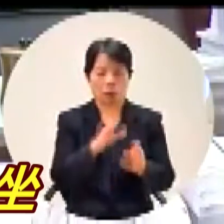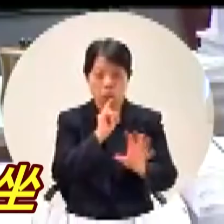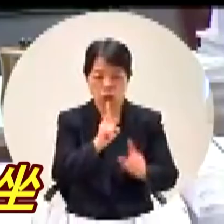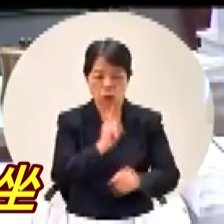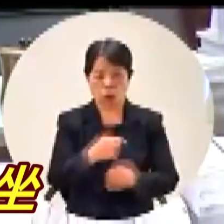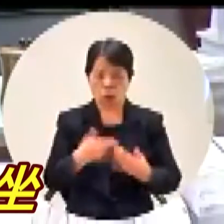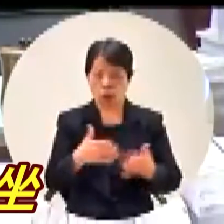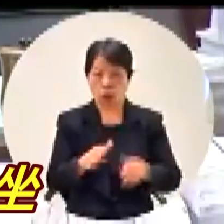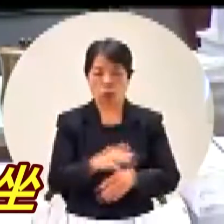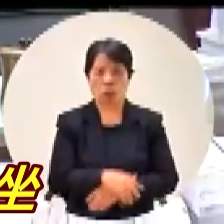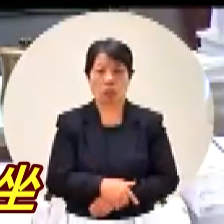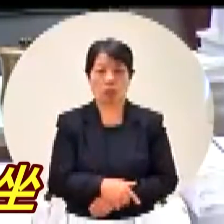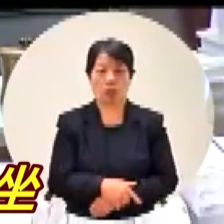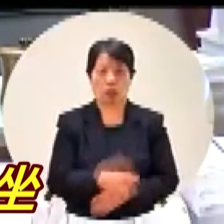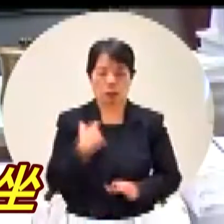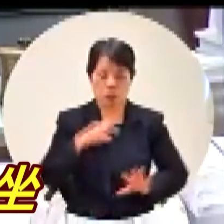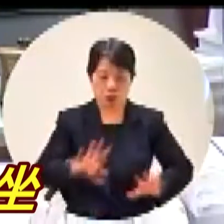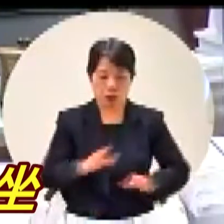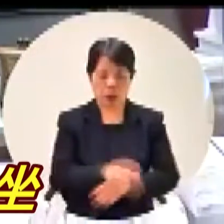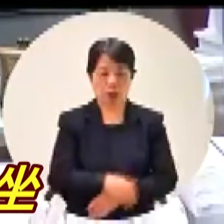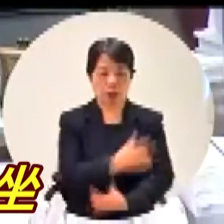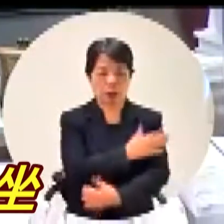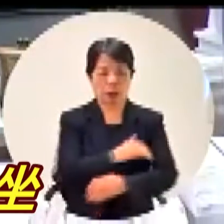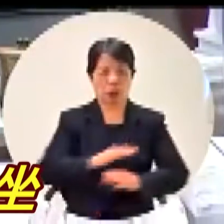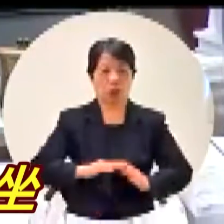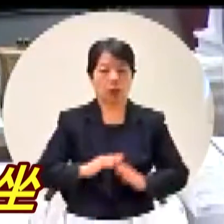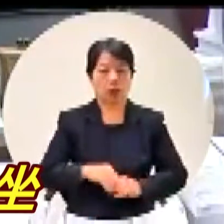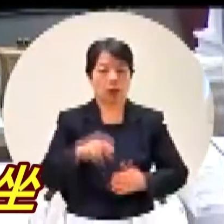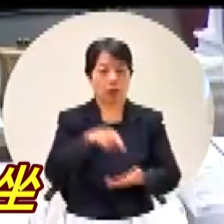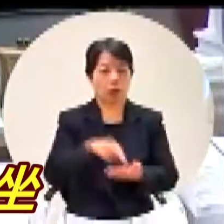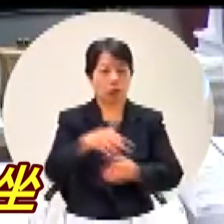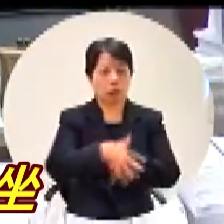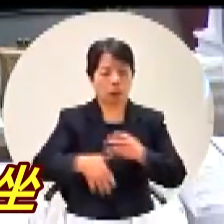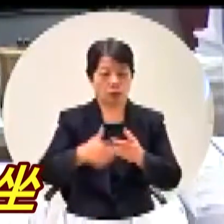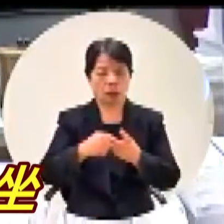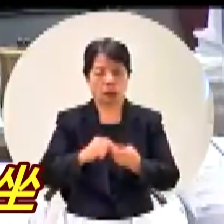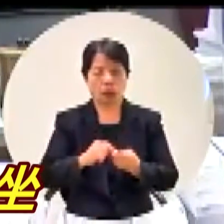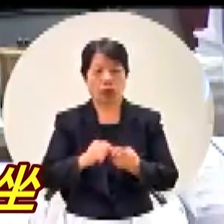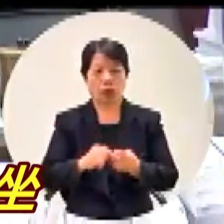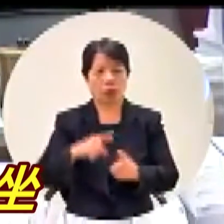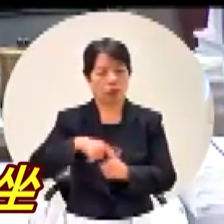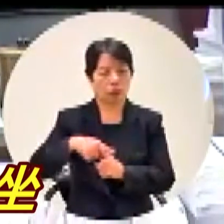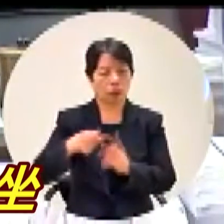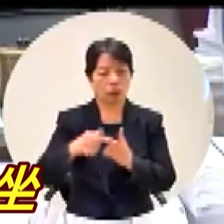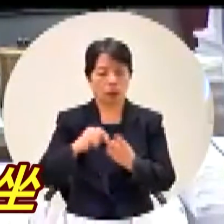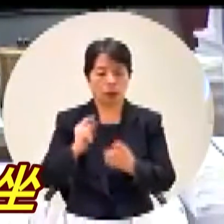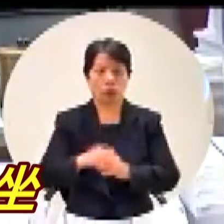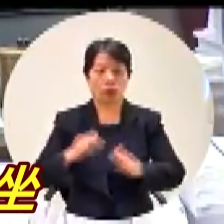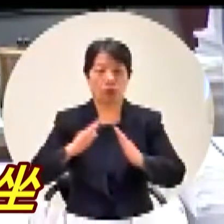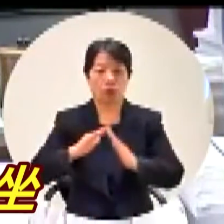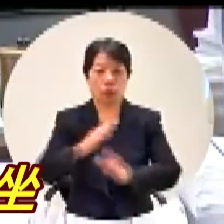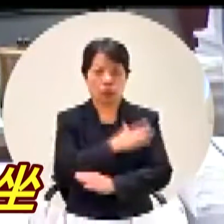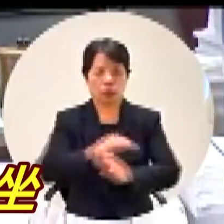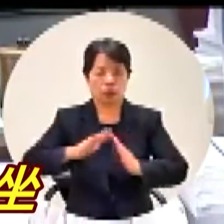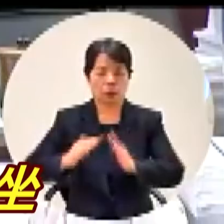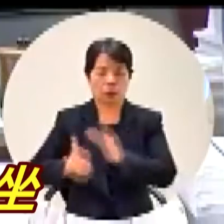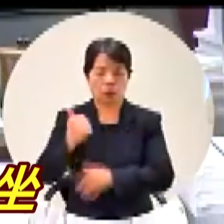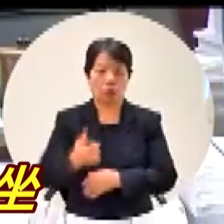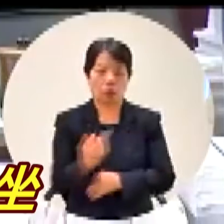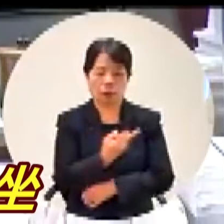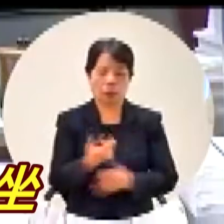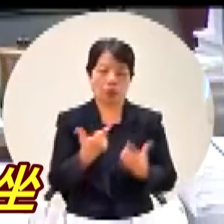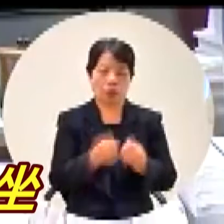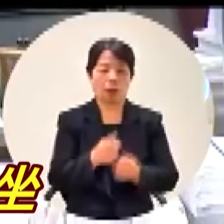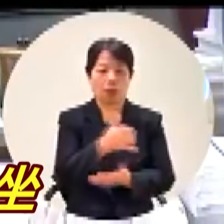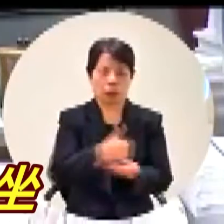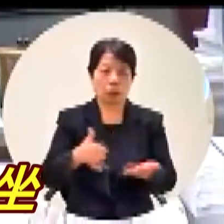话，我拿陈其迈立委的标准要求陈其迈市长，就这么简单。